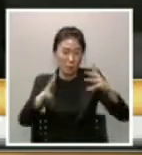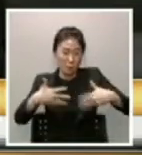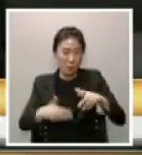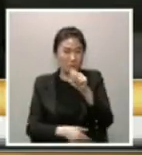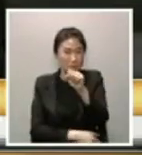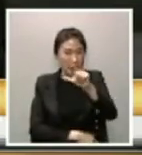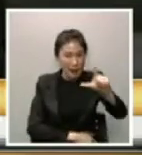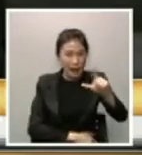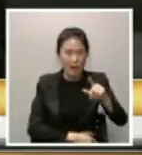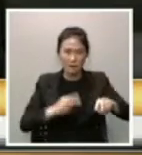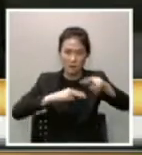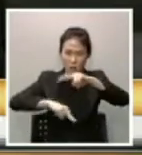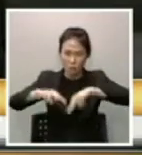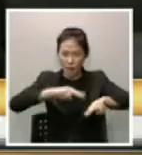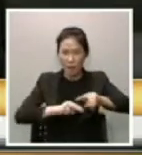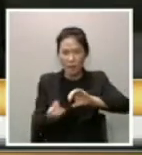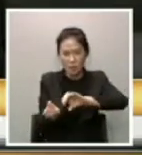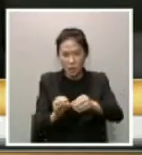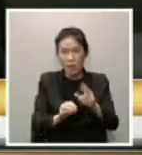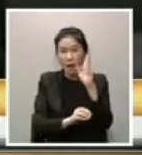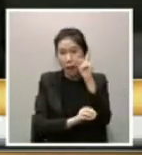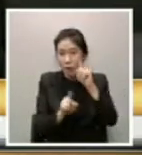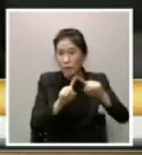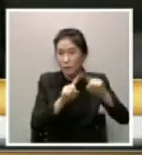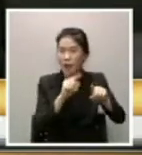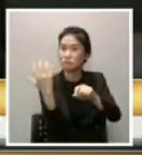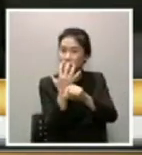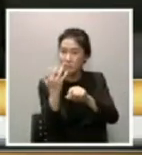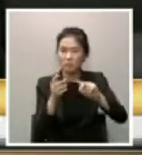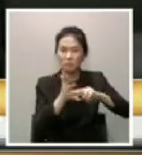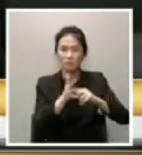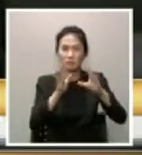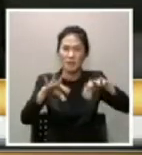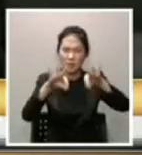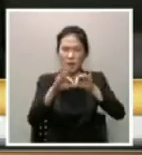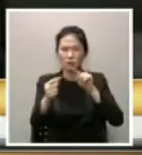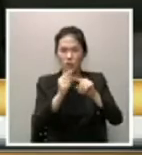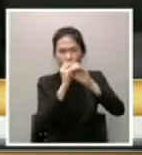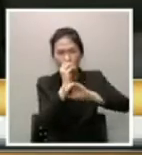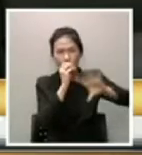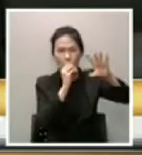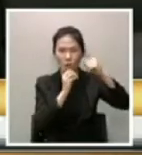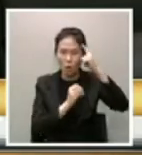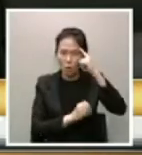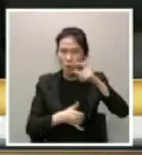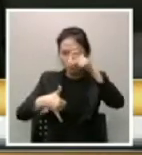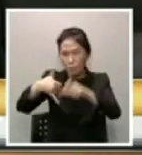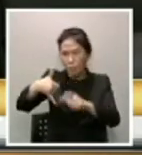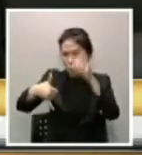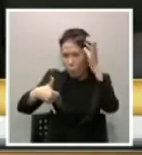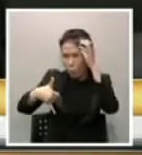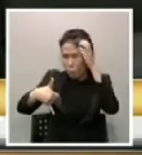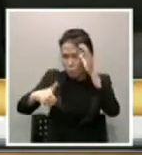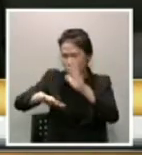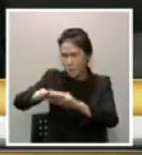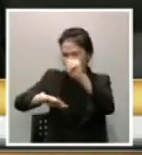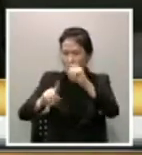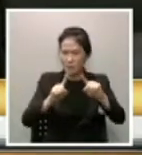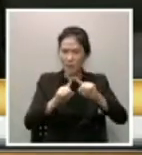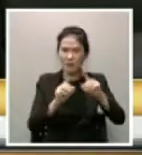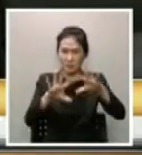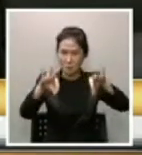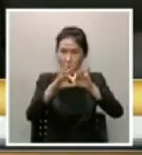สื่อคือสิ่งจำเป็นครับที่คณะกรรมการกสทช.จะต้องเป็นคณะบุคคลที่มีความรู้ความสามารถและมีความเป็นกลาง